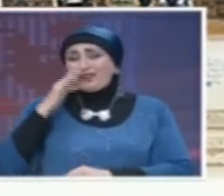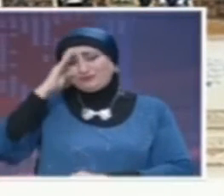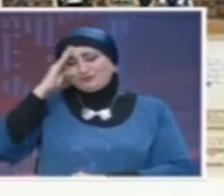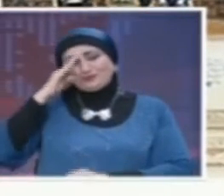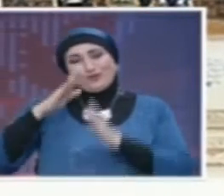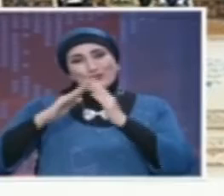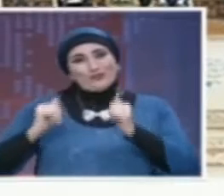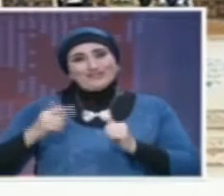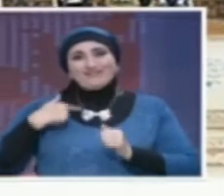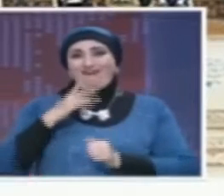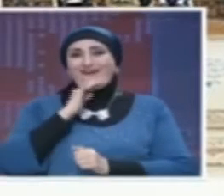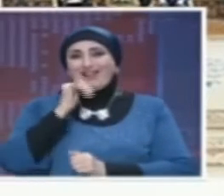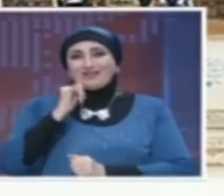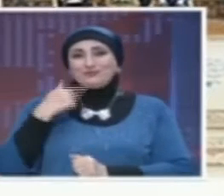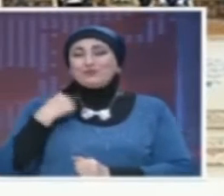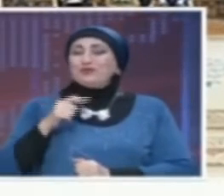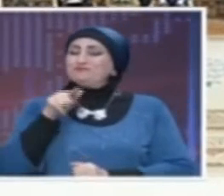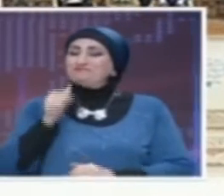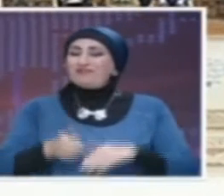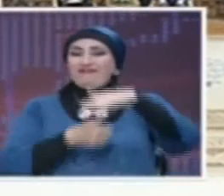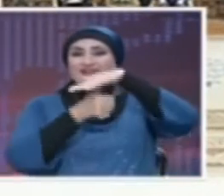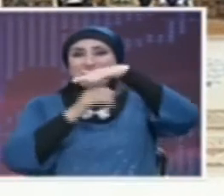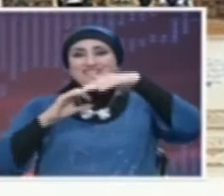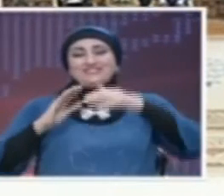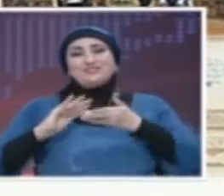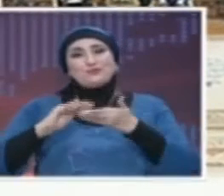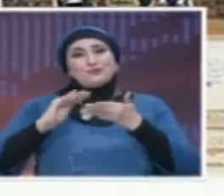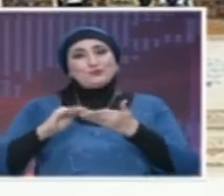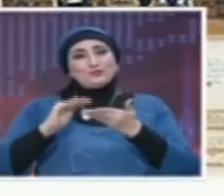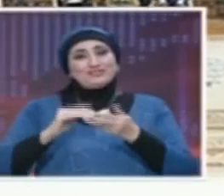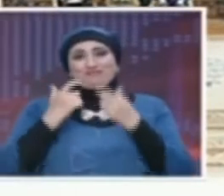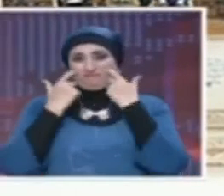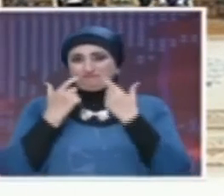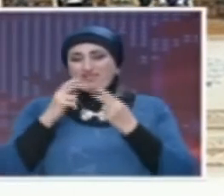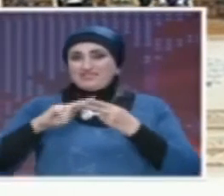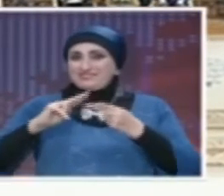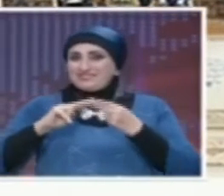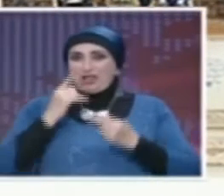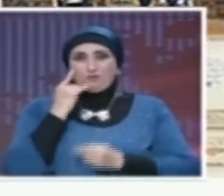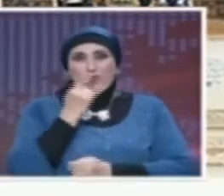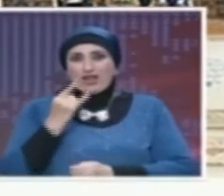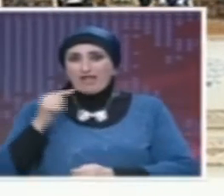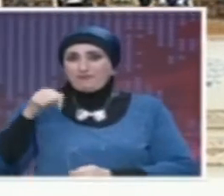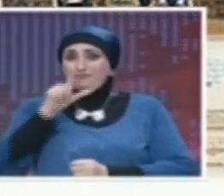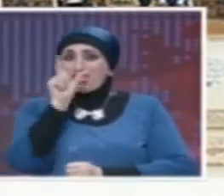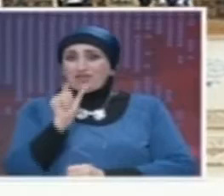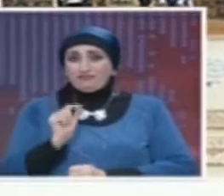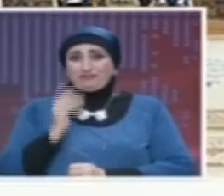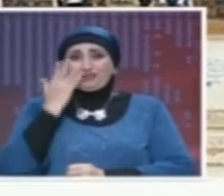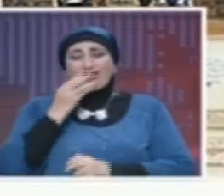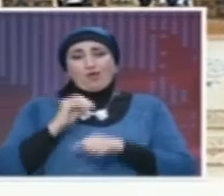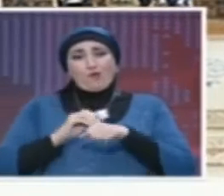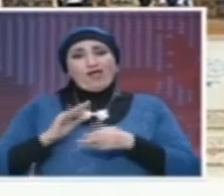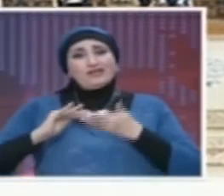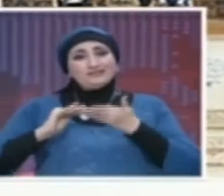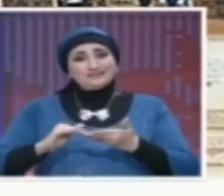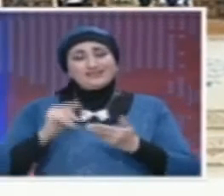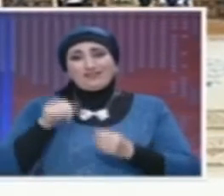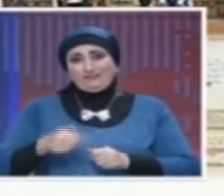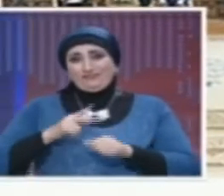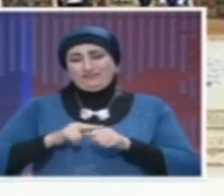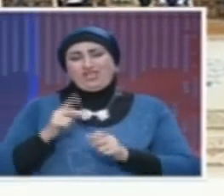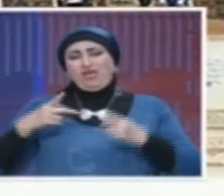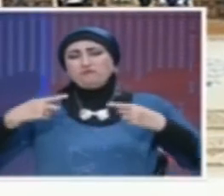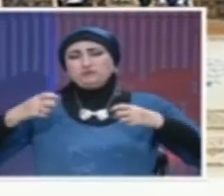المقدر والدؤوب تحت قيادة السيد الرئيس في دعم جهود صون السلم والأمن في إفريقيا والوفاء بمبادرة إسكات البنادق